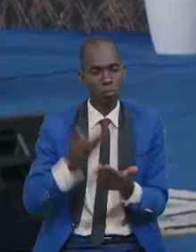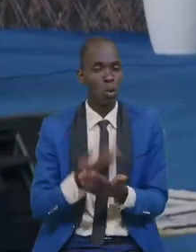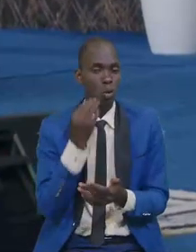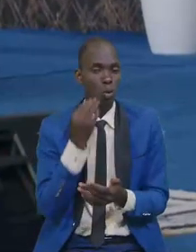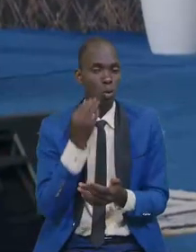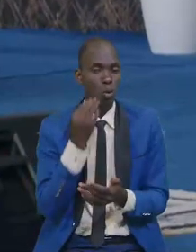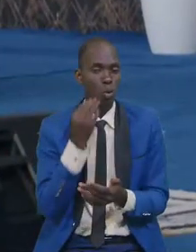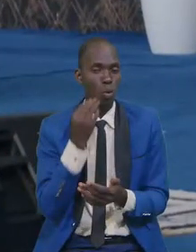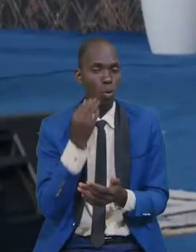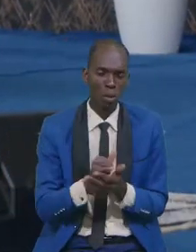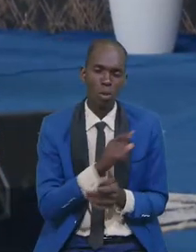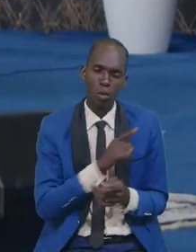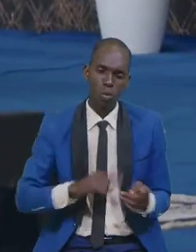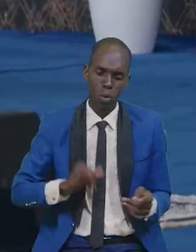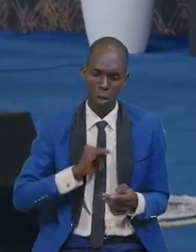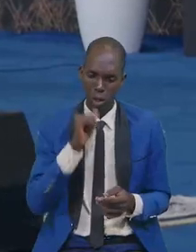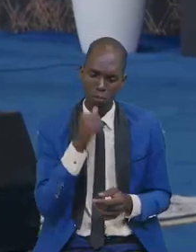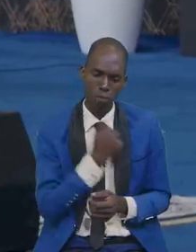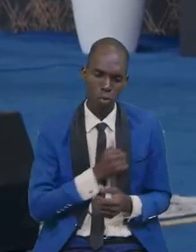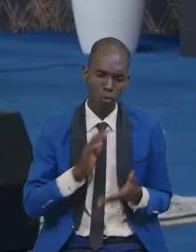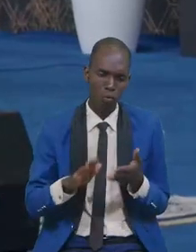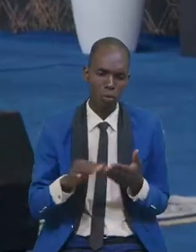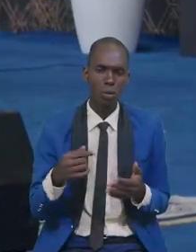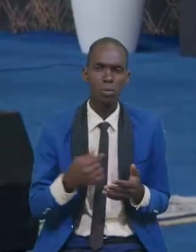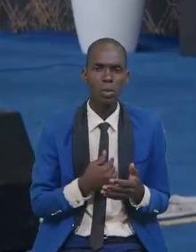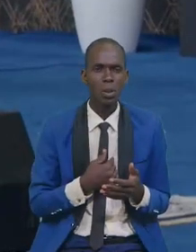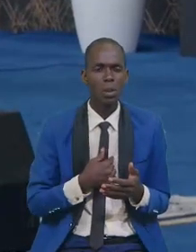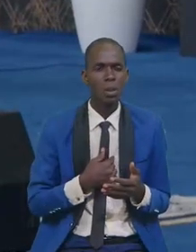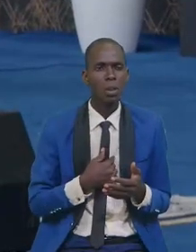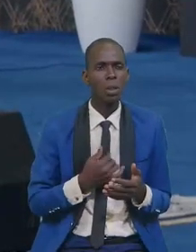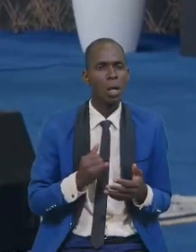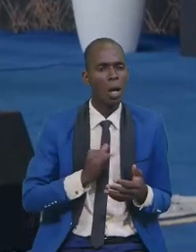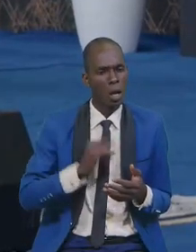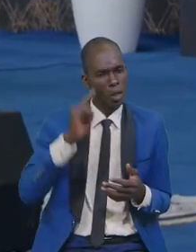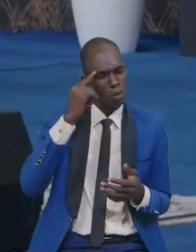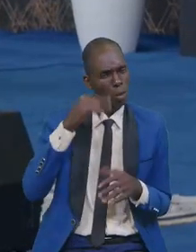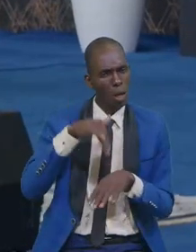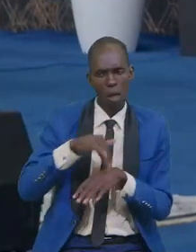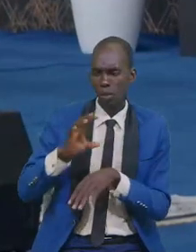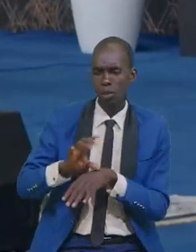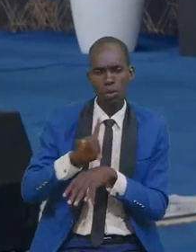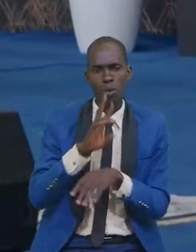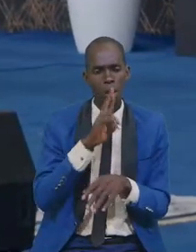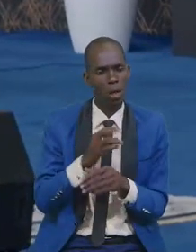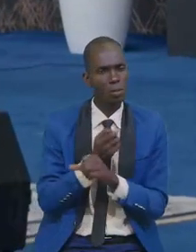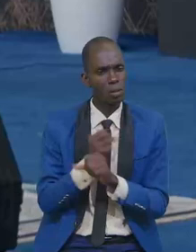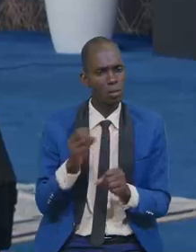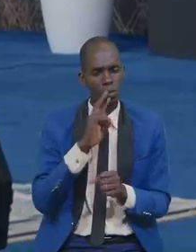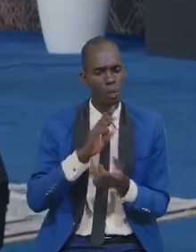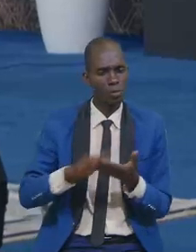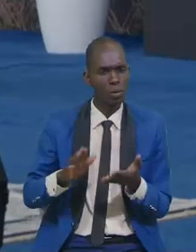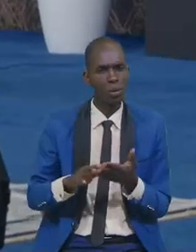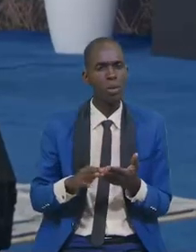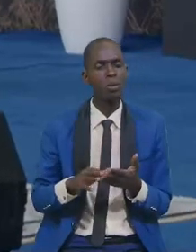Dieu, je suis désolé, pardonne-moi. Maintenant, est-ce que tu viens de recevoir il y a quelques minutes? Et